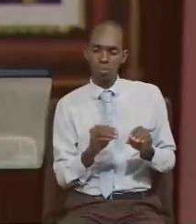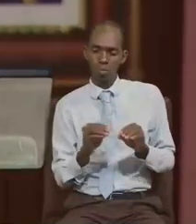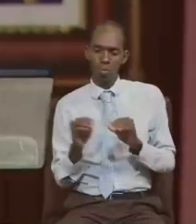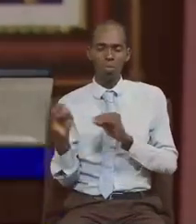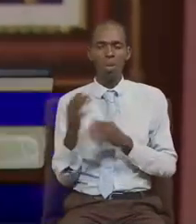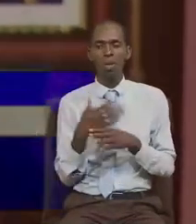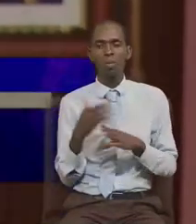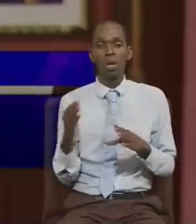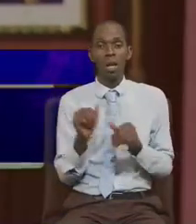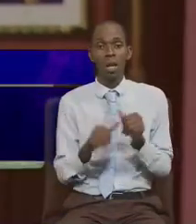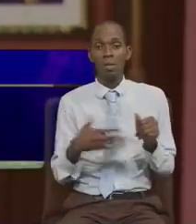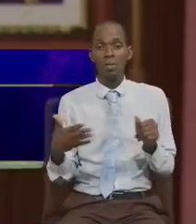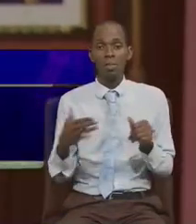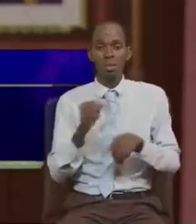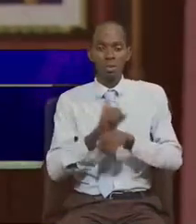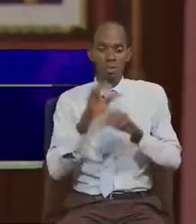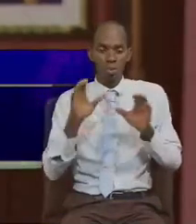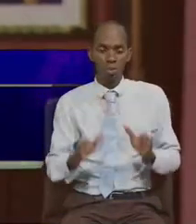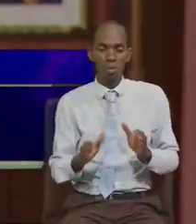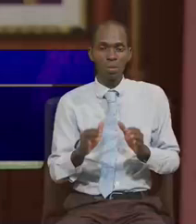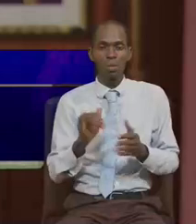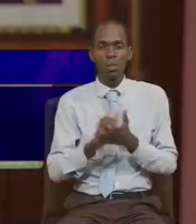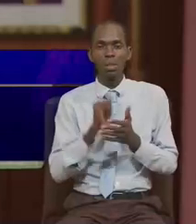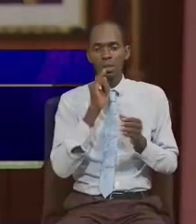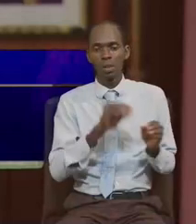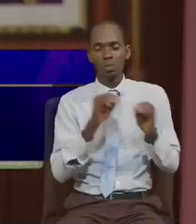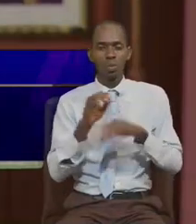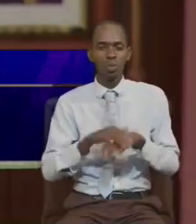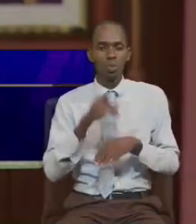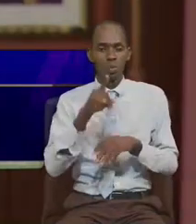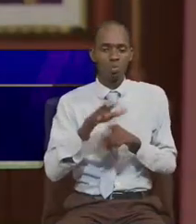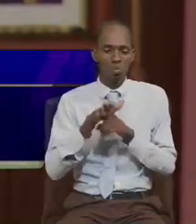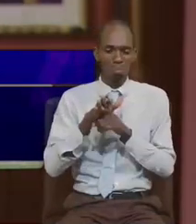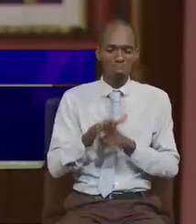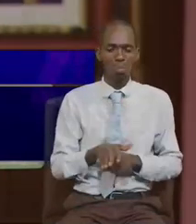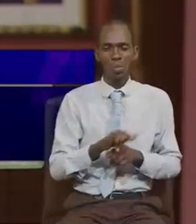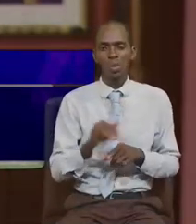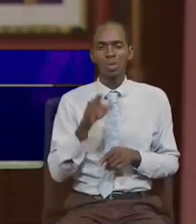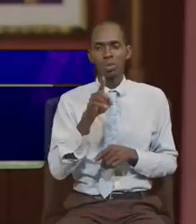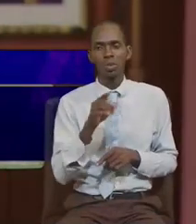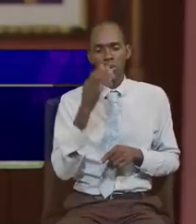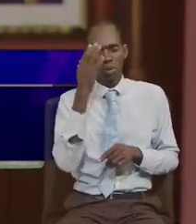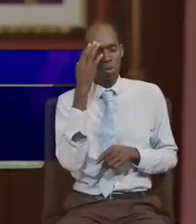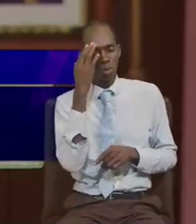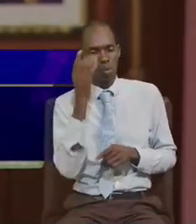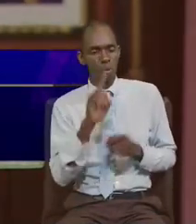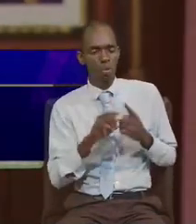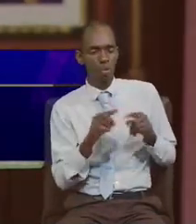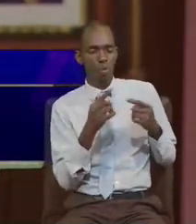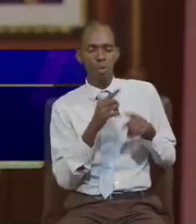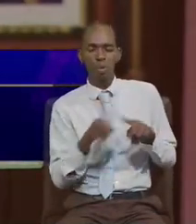toi, qui te supprime, et tu vois là où tu peux aller, mais tu n'arrives pas.